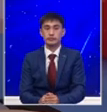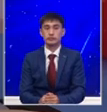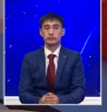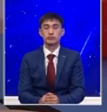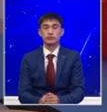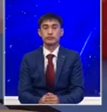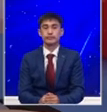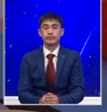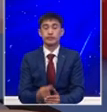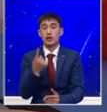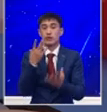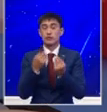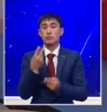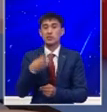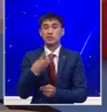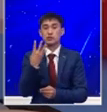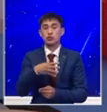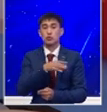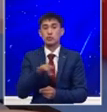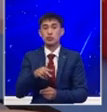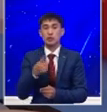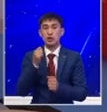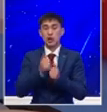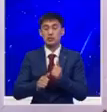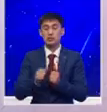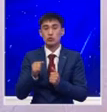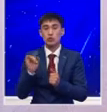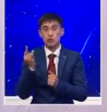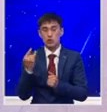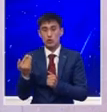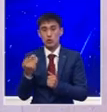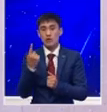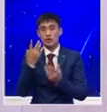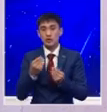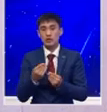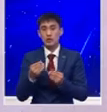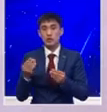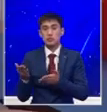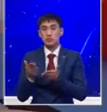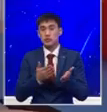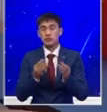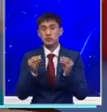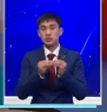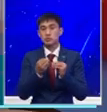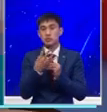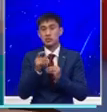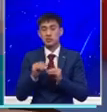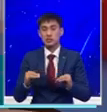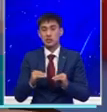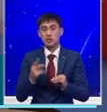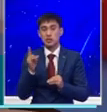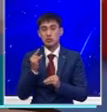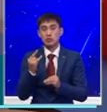85 в день по 30-4 минут мы принима 105 дете этот ребнок